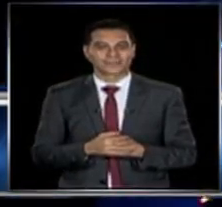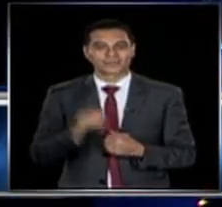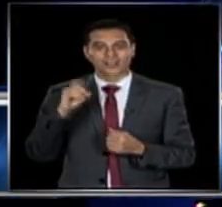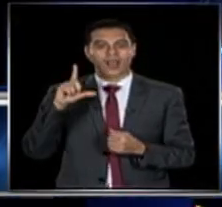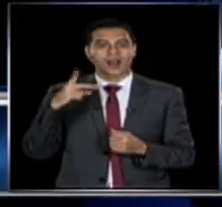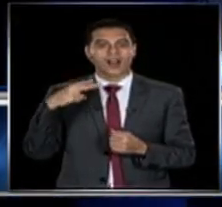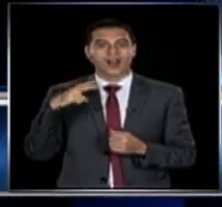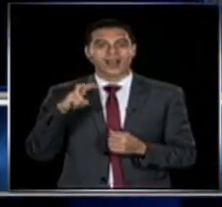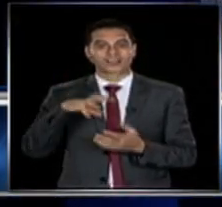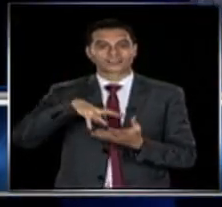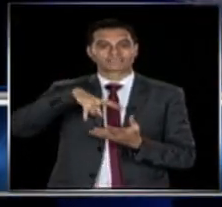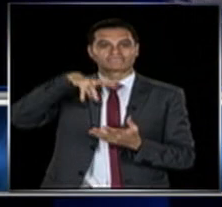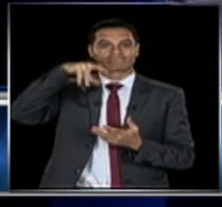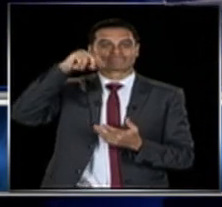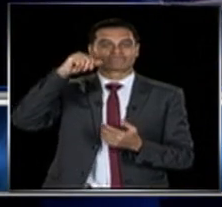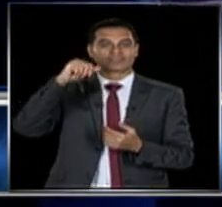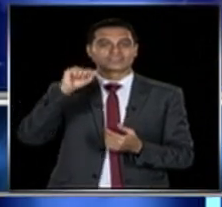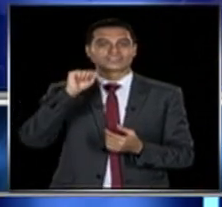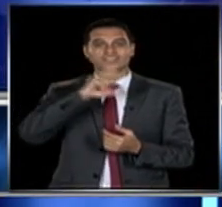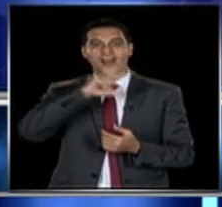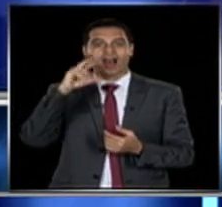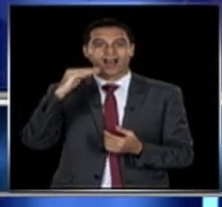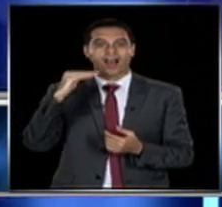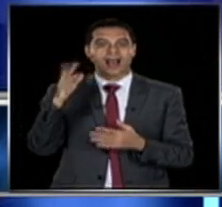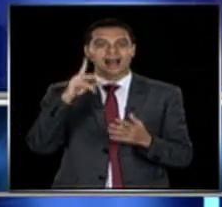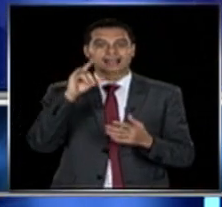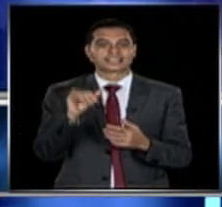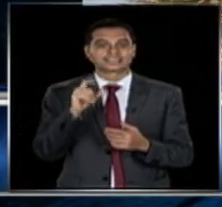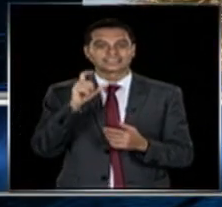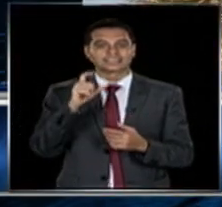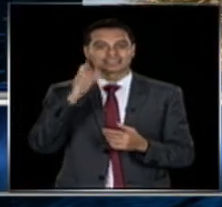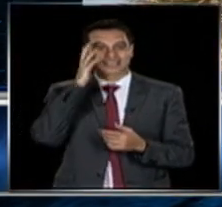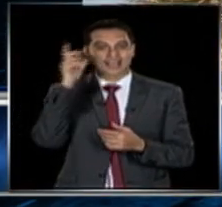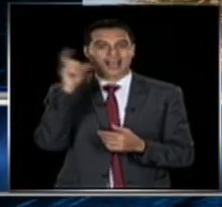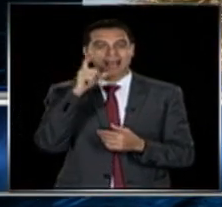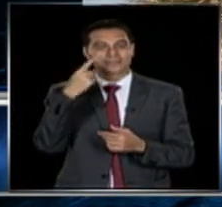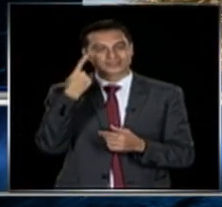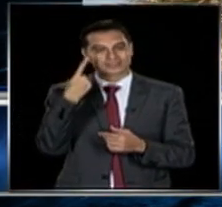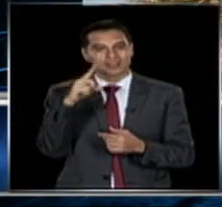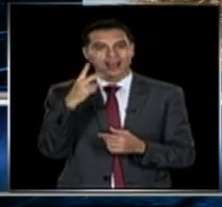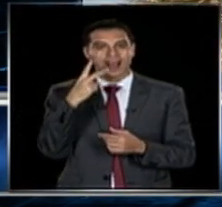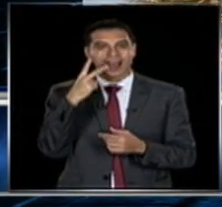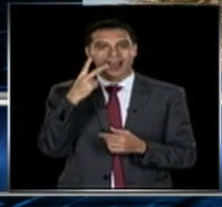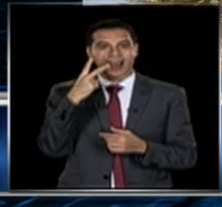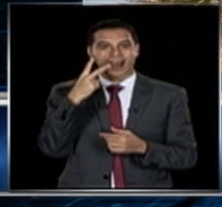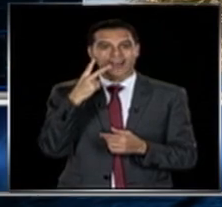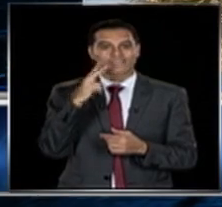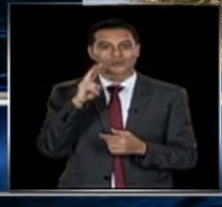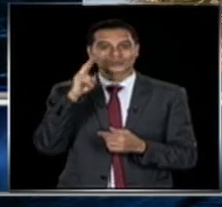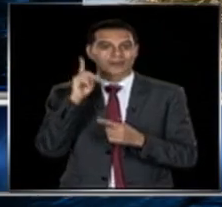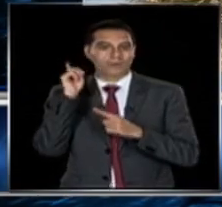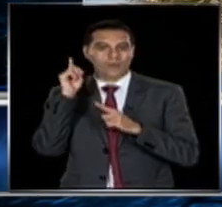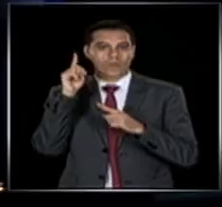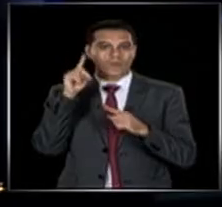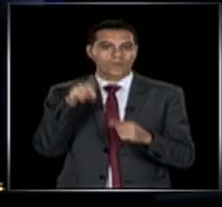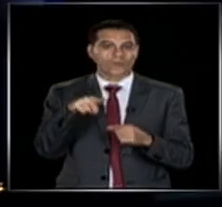من 1207 لحد عهد الخديوي إسماعيل. برافو عليك يا إسماعيل، قلعة صلاح الدين الأيوبي